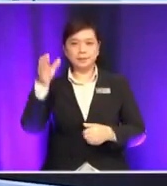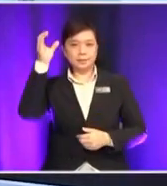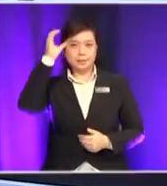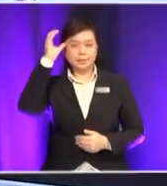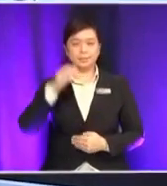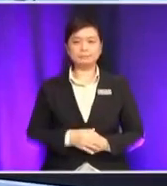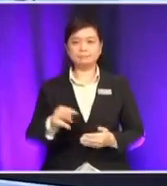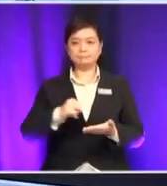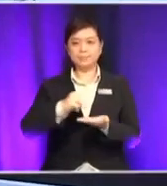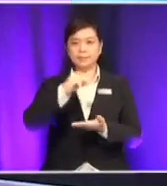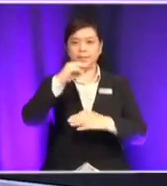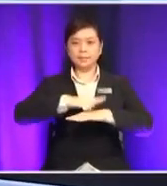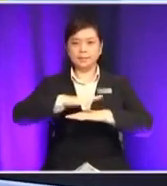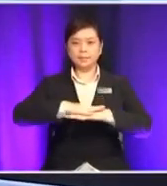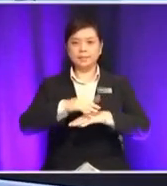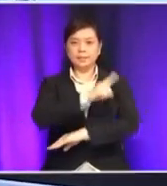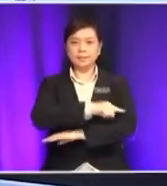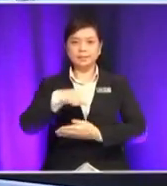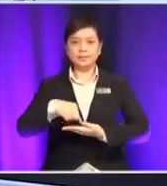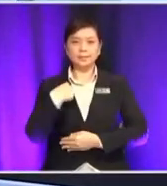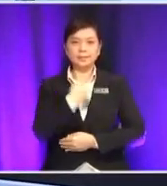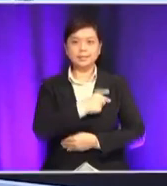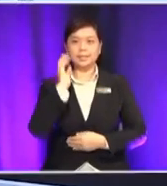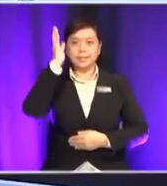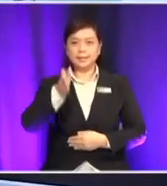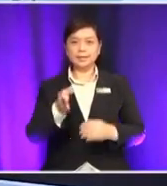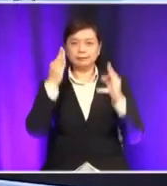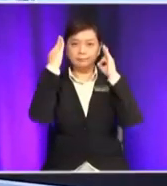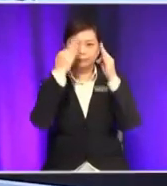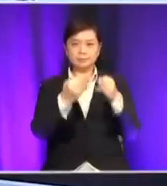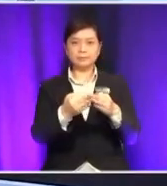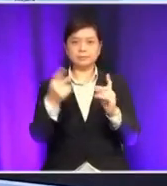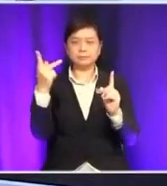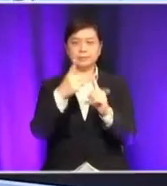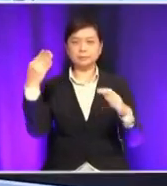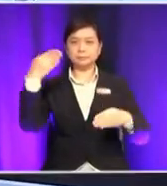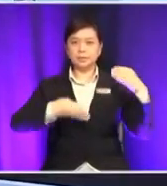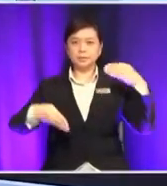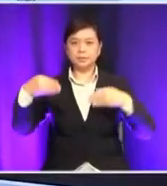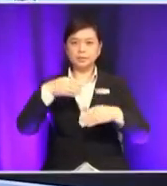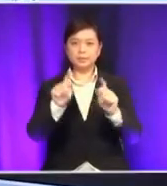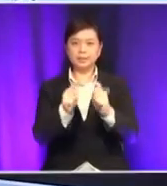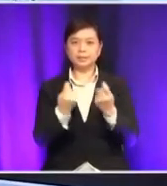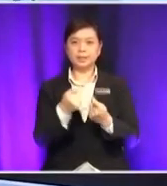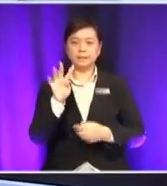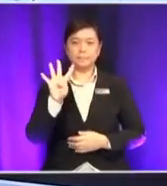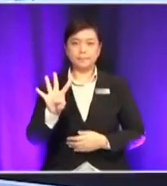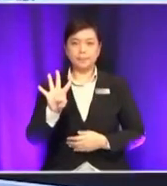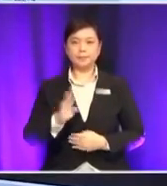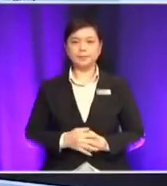Menengah Atas dan hari ini kita akan fokus pada mata pelajaran biologi tingkatan 4 dengan topik kita